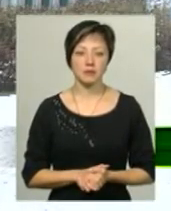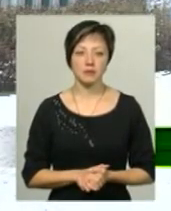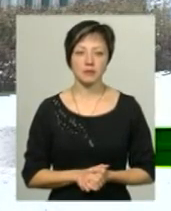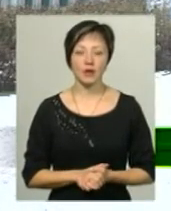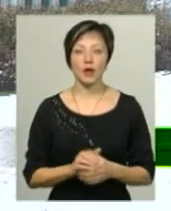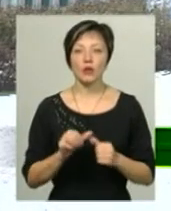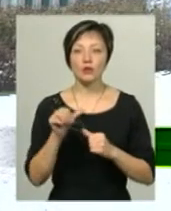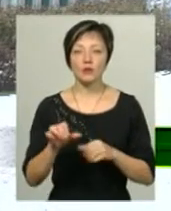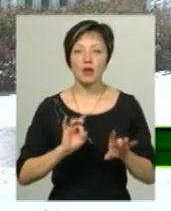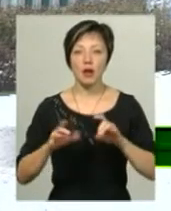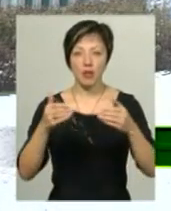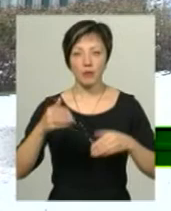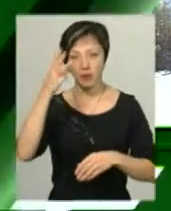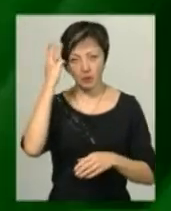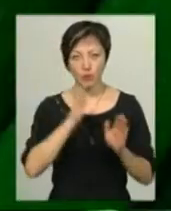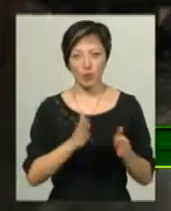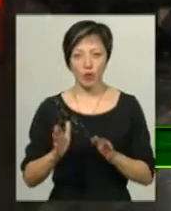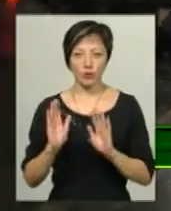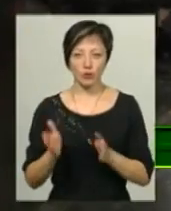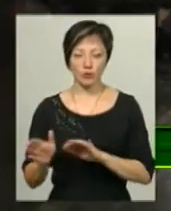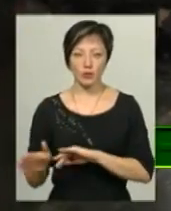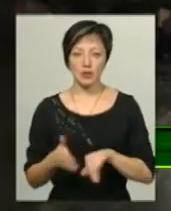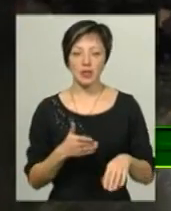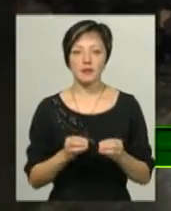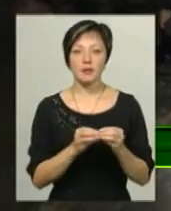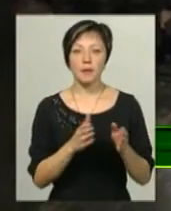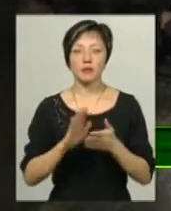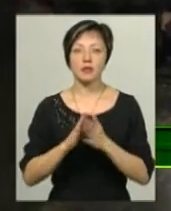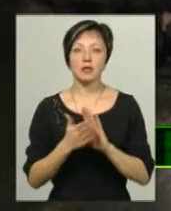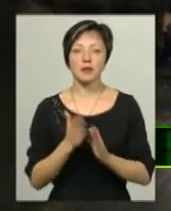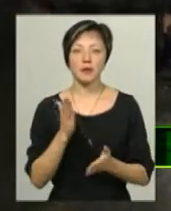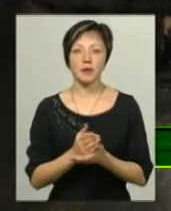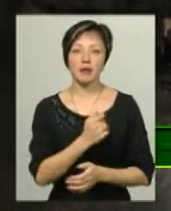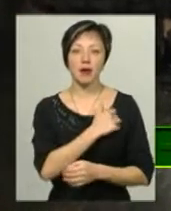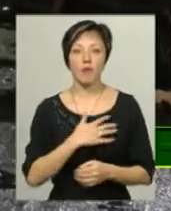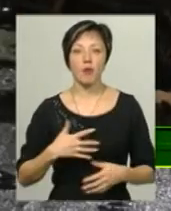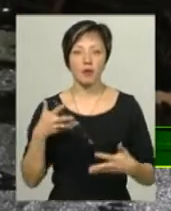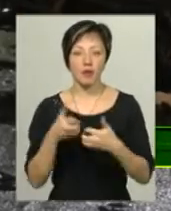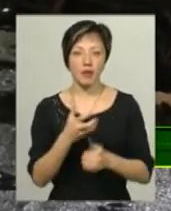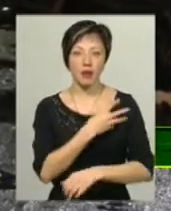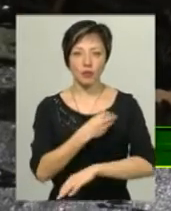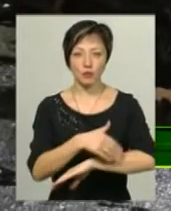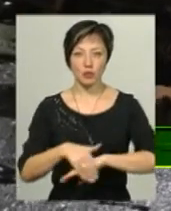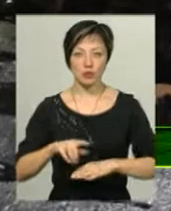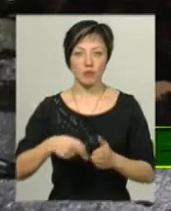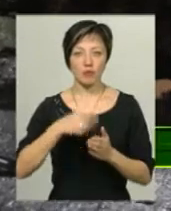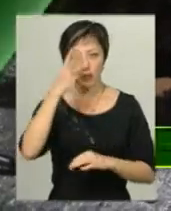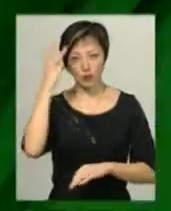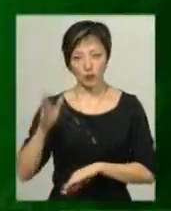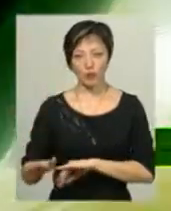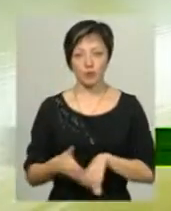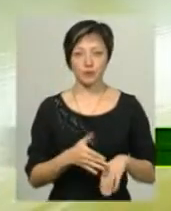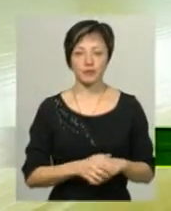Зовнішню рекламу в обласному центрі впорядкують. У стабільному стані перебувають травмовані у ДТП на Львівському шосе, що у